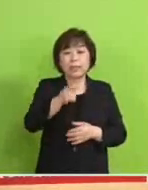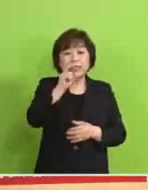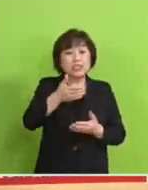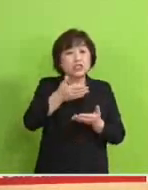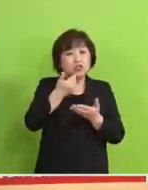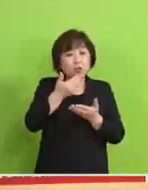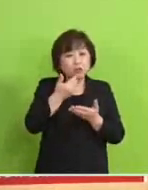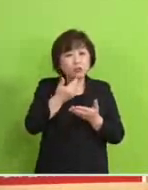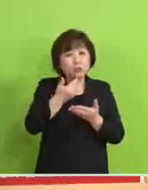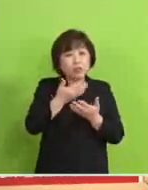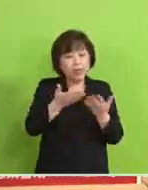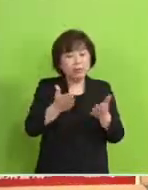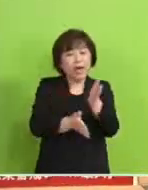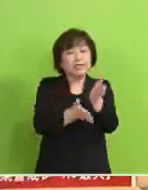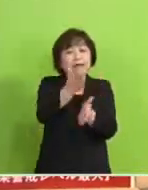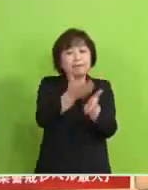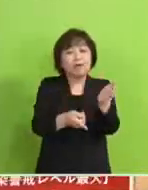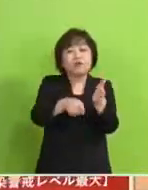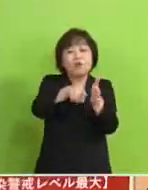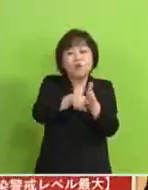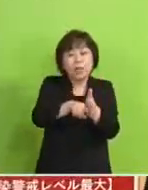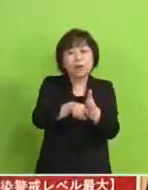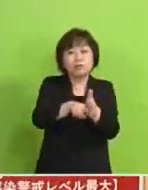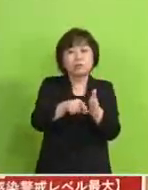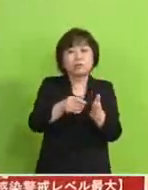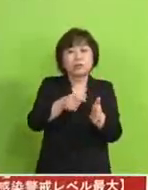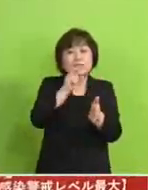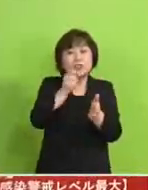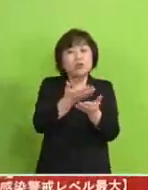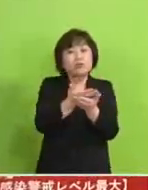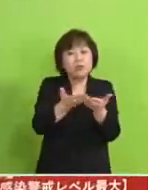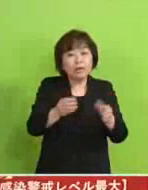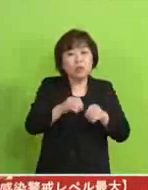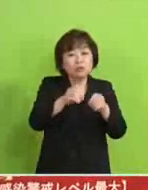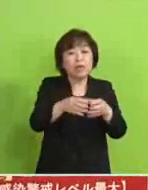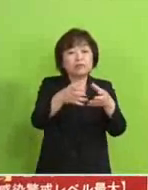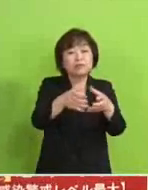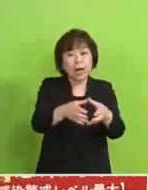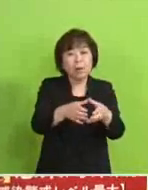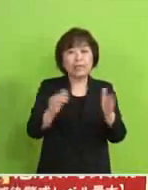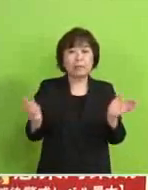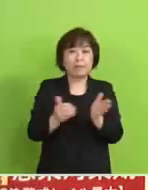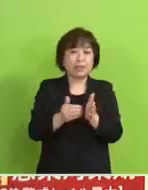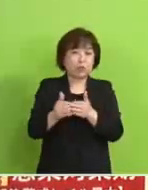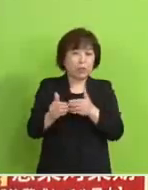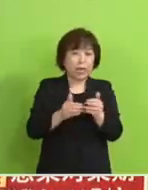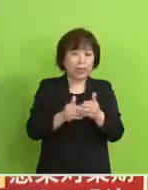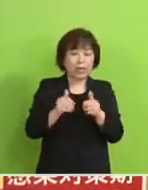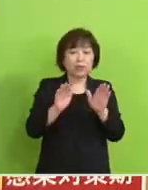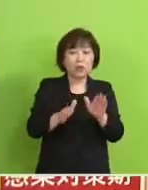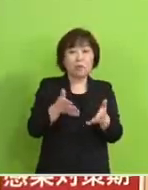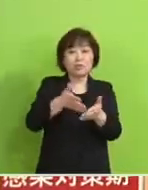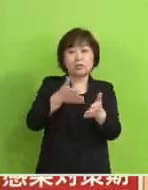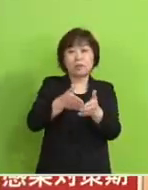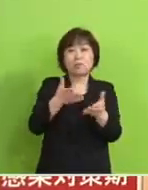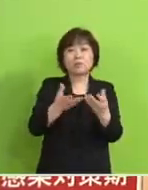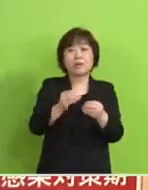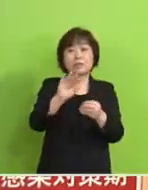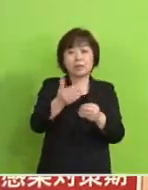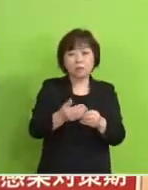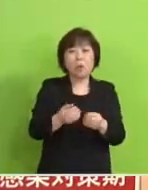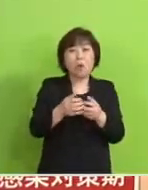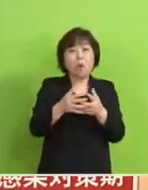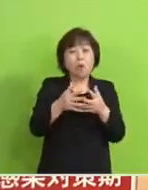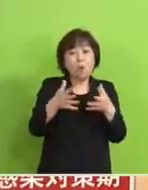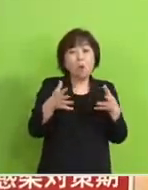店、接待を伴う飲食店のクラスターというものは、これまでの経験、今日も説明させていただきましたが、大き